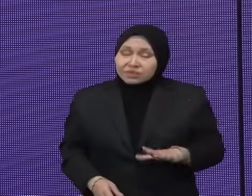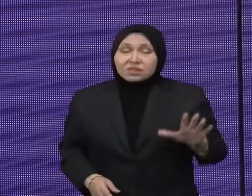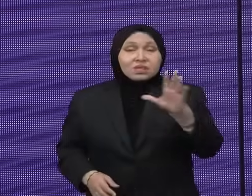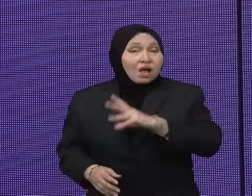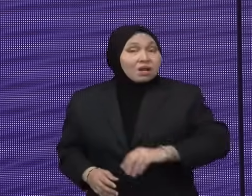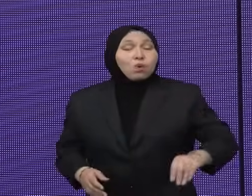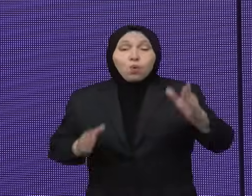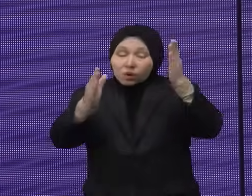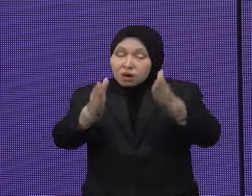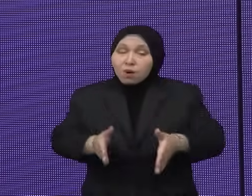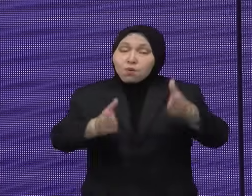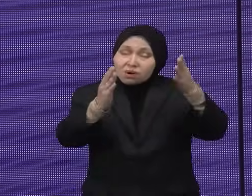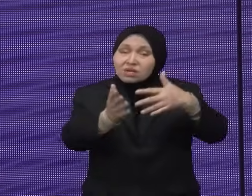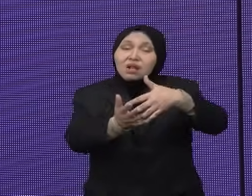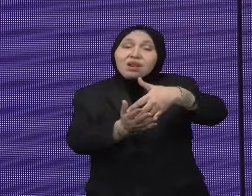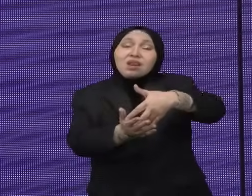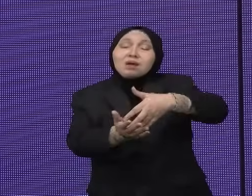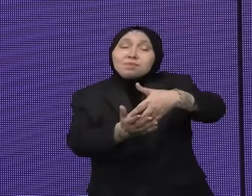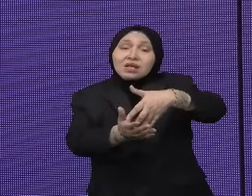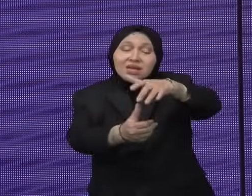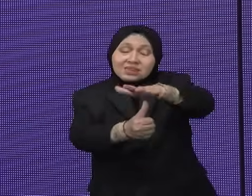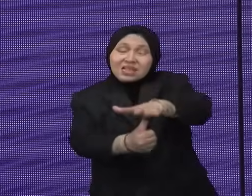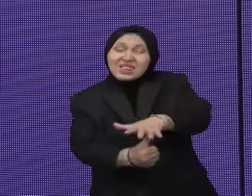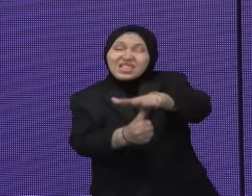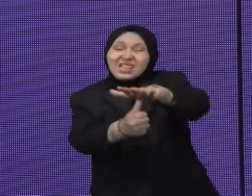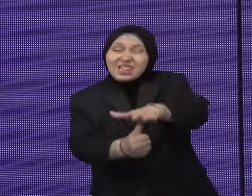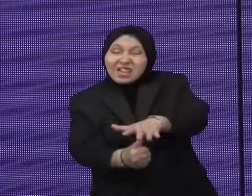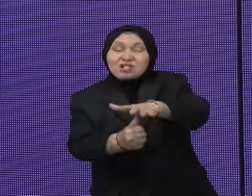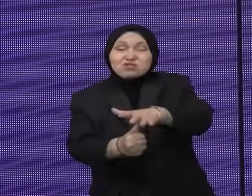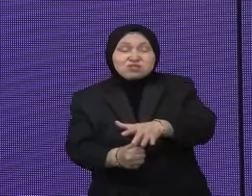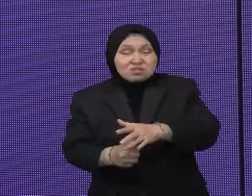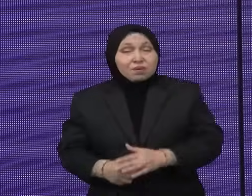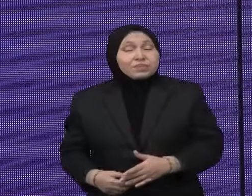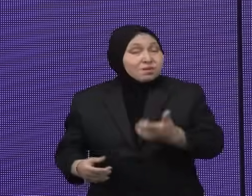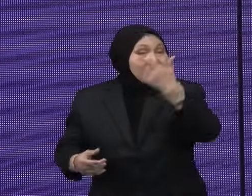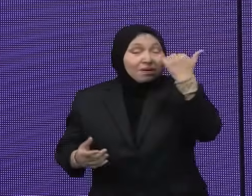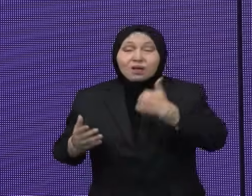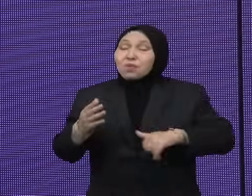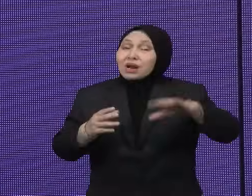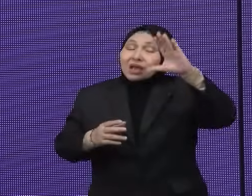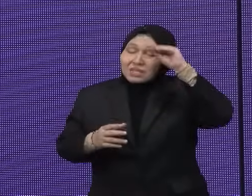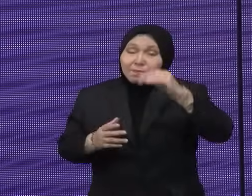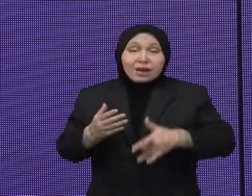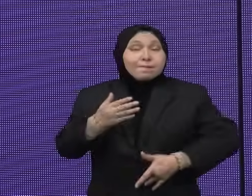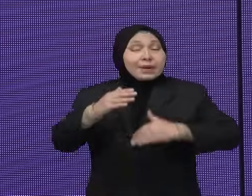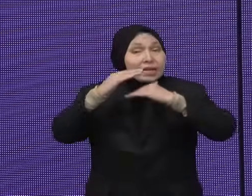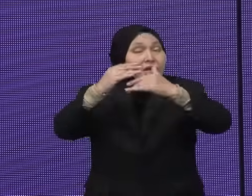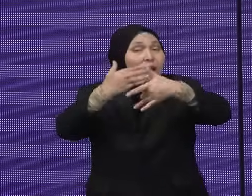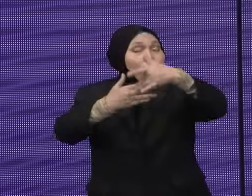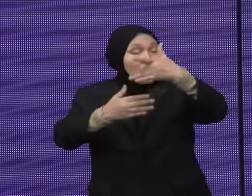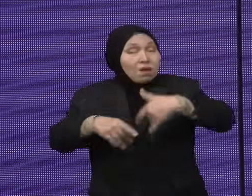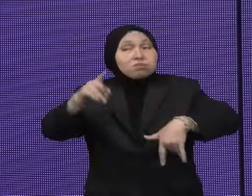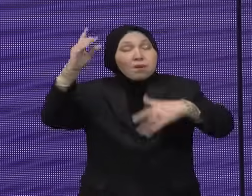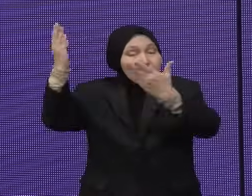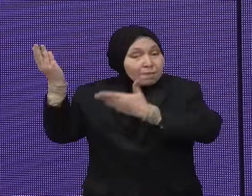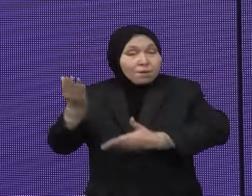dan juga orang-orang lemah yang tertindas minar rijal. Jadi dalam ayat ini, peringkat awal ini Allah membawakan kepada